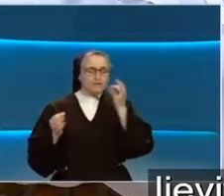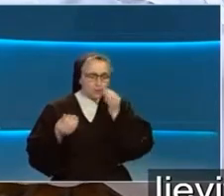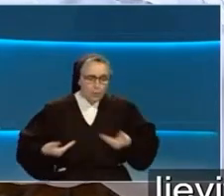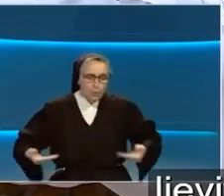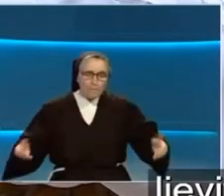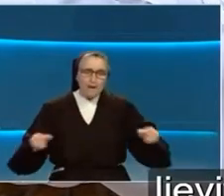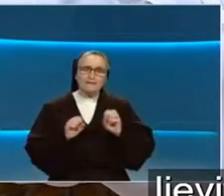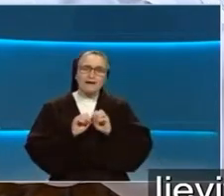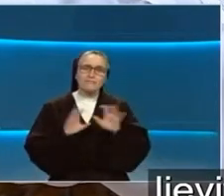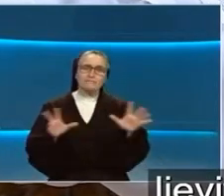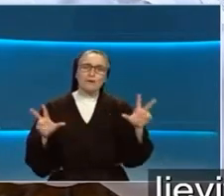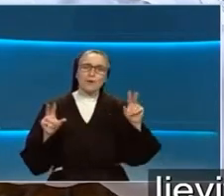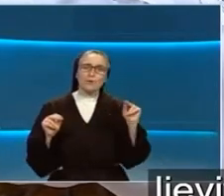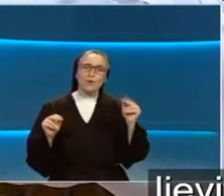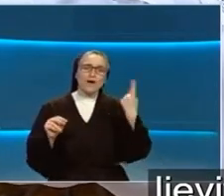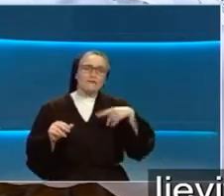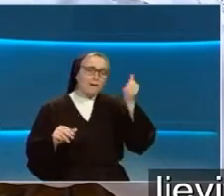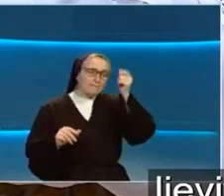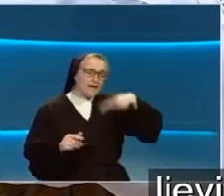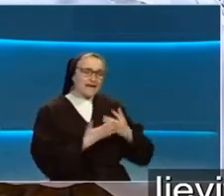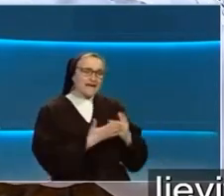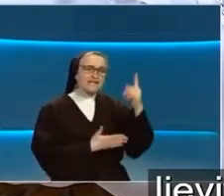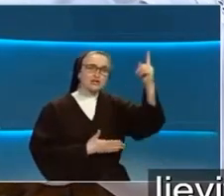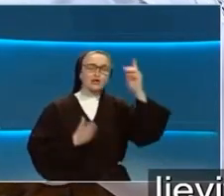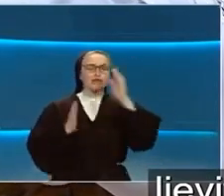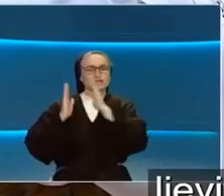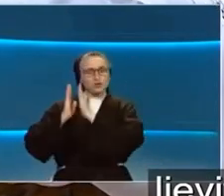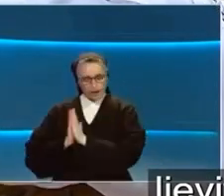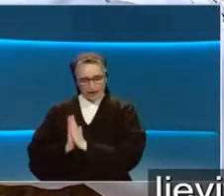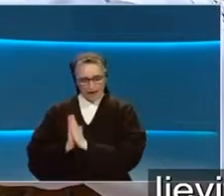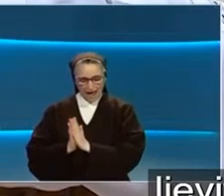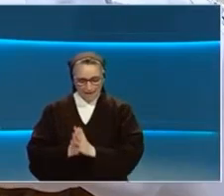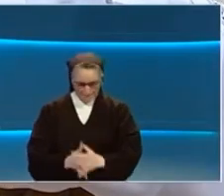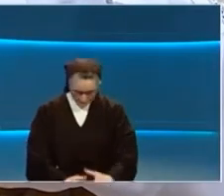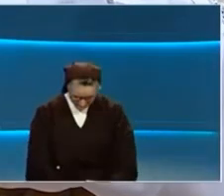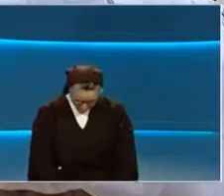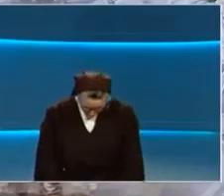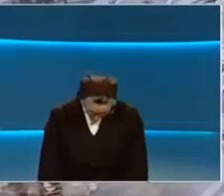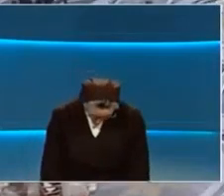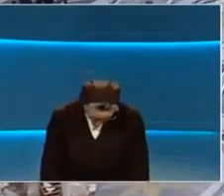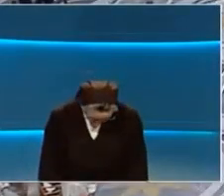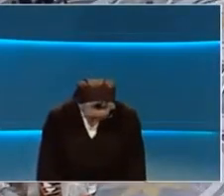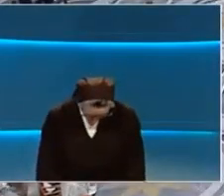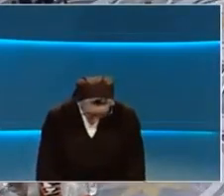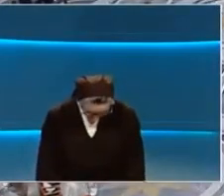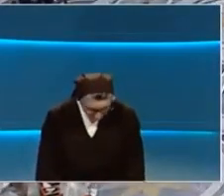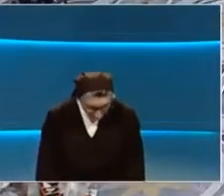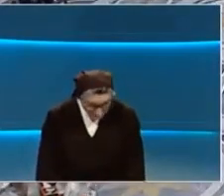umanità. Per Cristo nostro Signore. Amen.